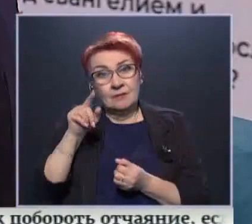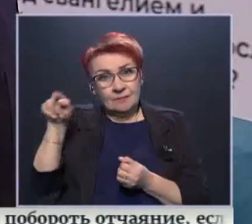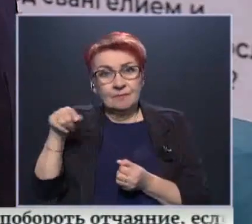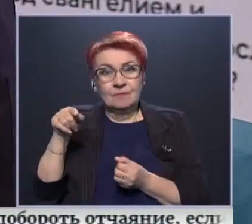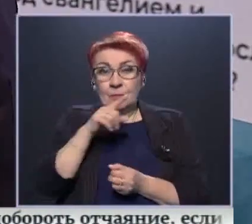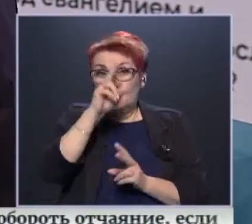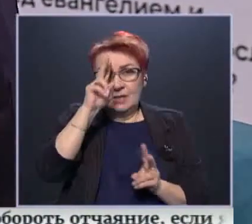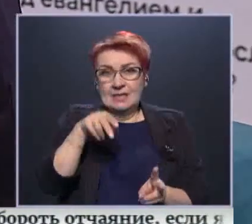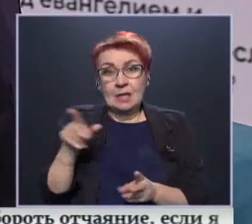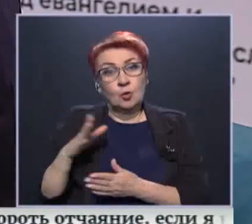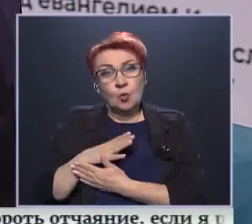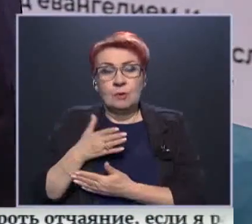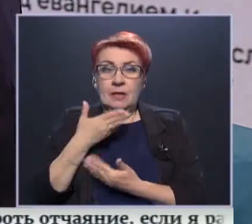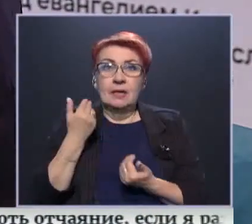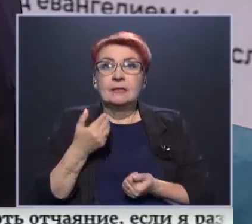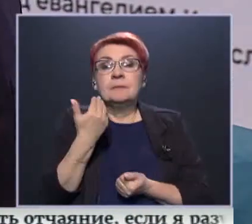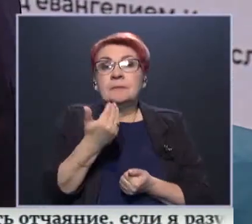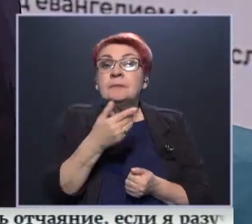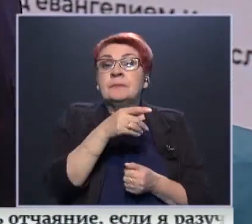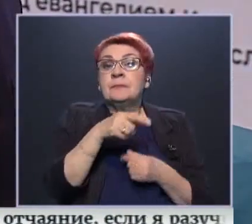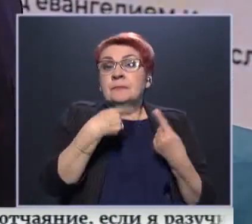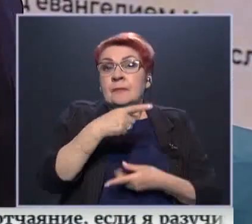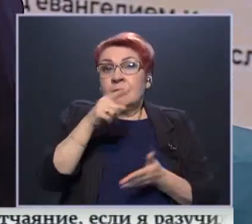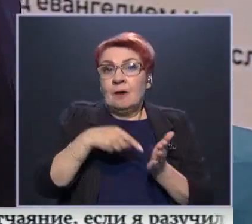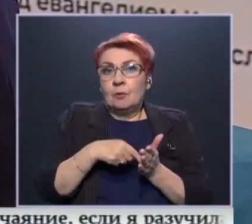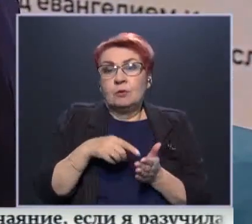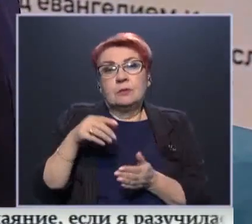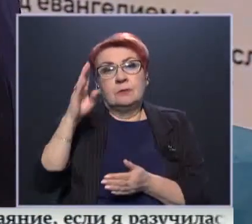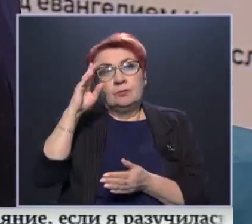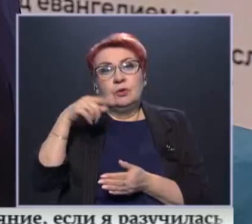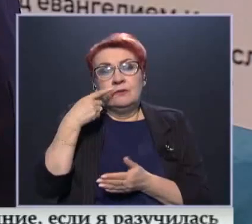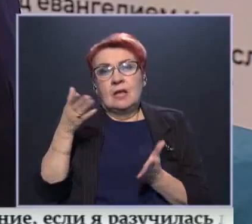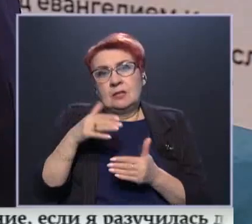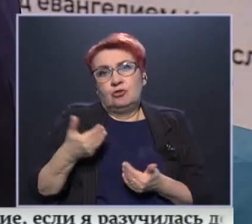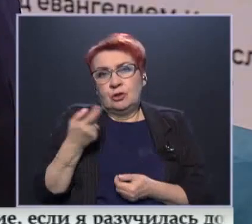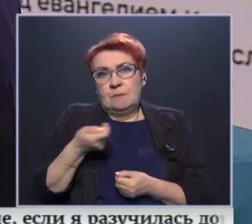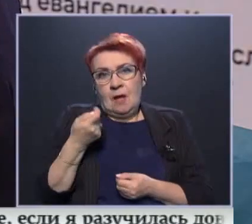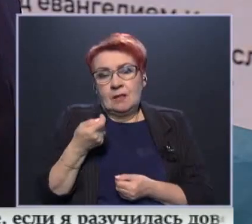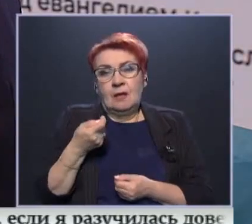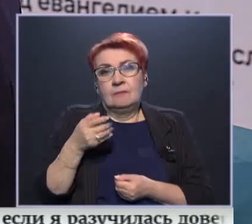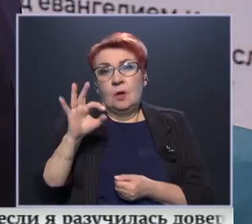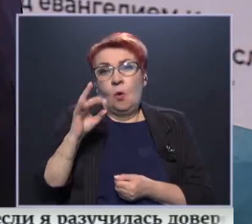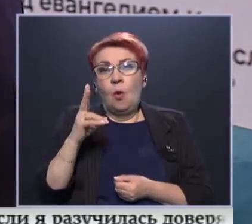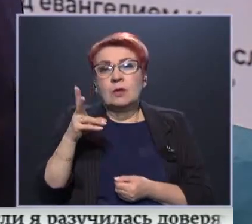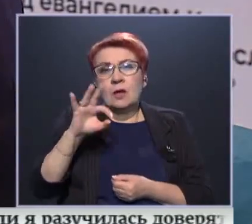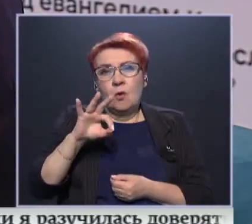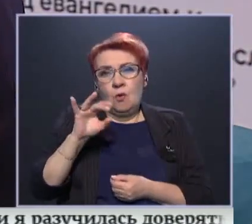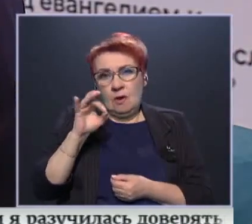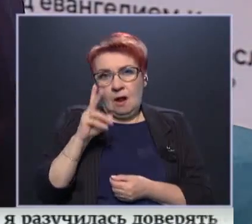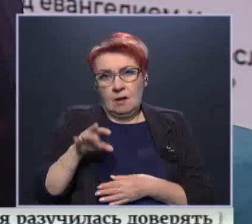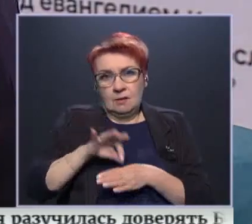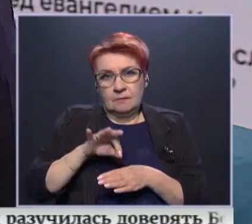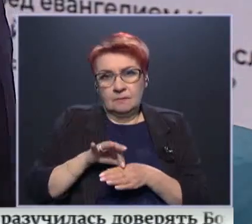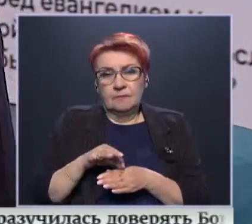я или нет, а сейчас болен тяжелой формой онкологии. Как говорится, осталось мало. Мне нужно креститься, а вдруг я уже крещен?